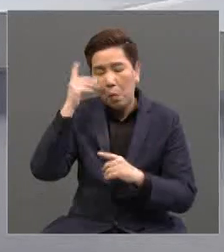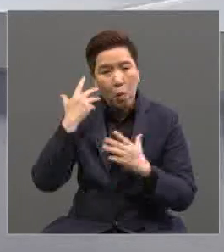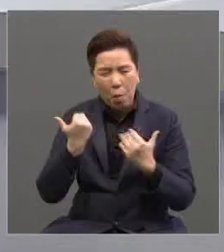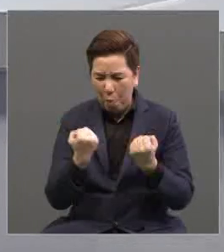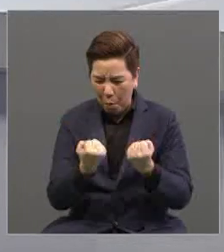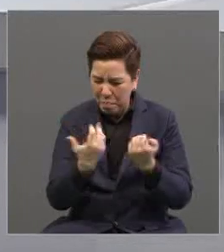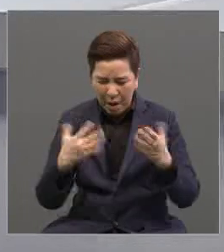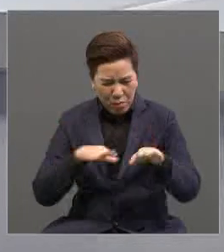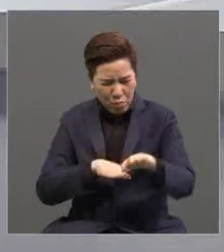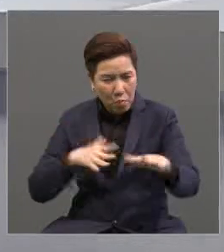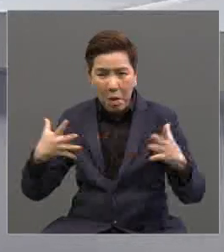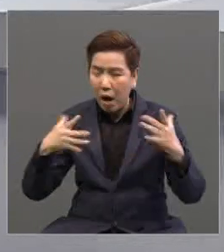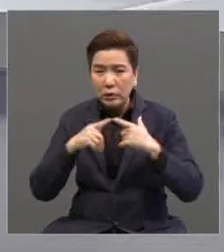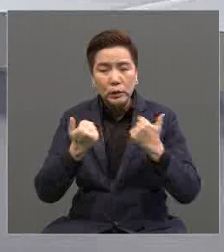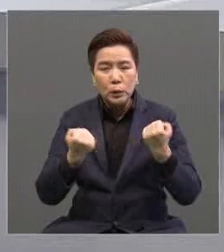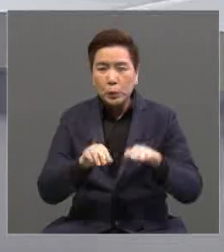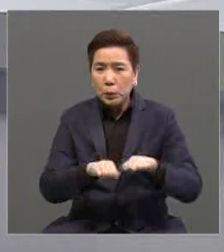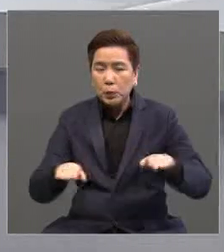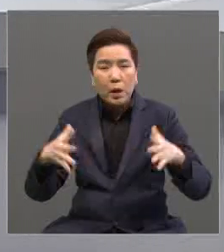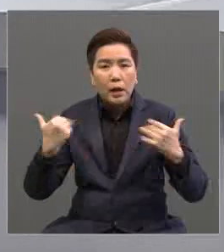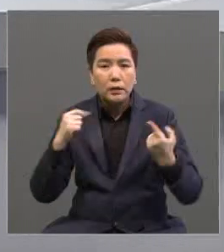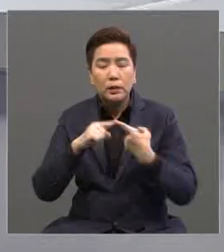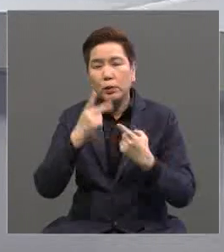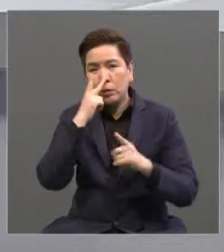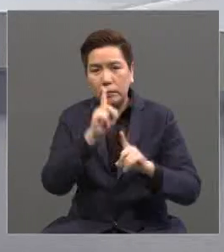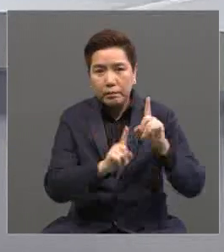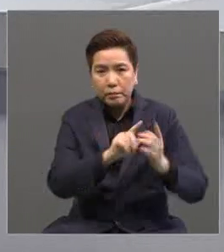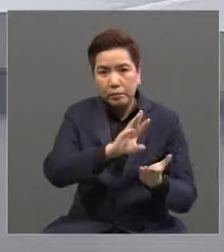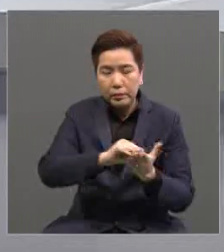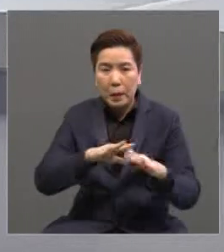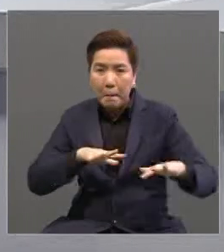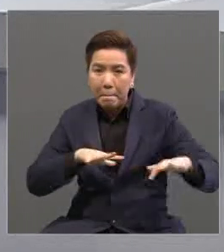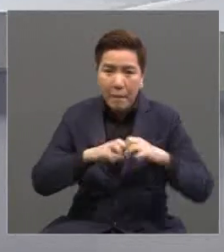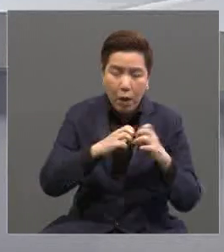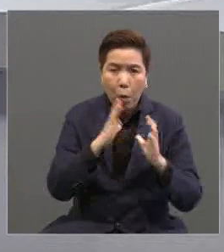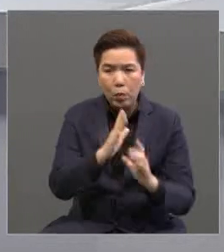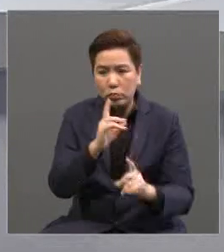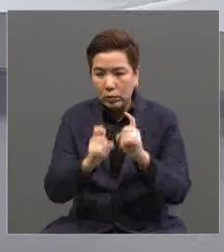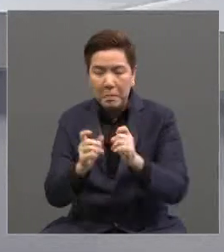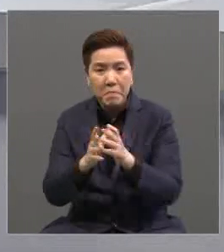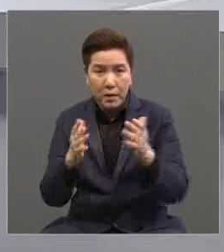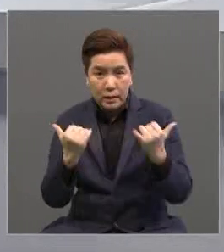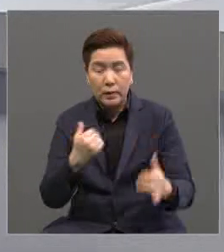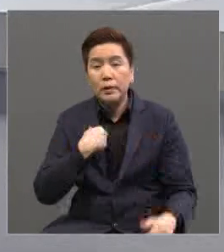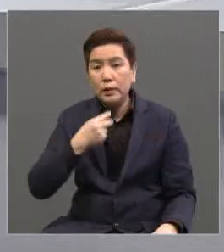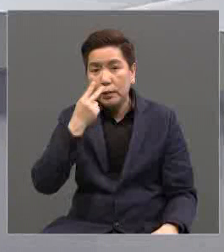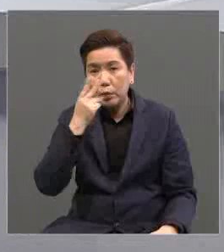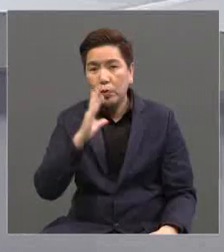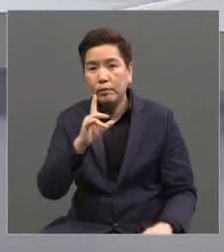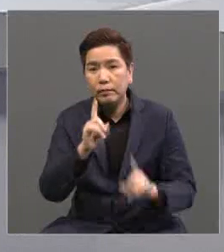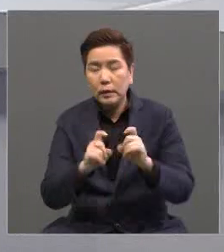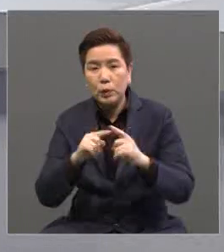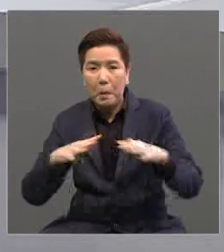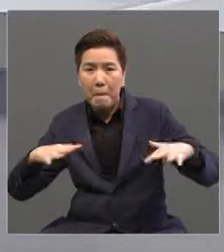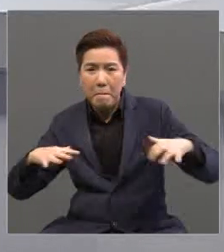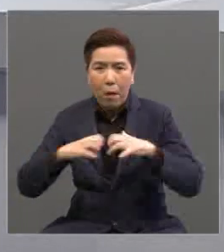ะคือรถเยอะมากจริงๆเพราะฉะนั้นก็จะส่งผลในเรื่องของสถิติต่างๆทั้งอุบัติเหตุแล้วก็ผู้เสียชีวิตอย่างผู้ที่เสียชีวิ